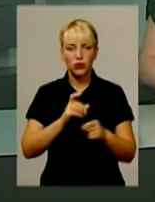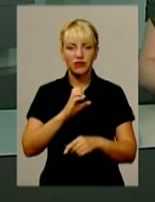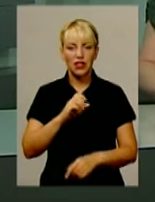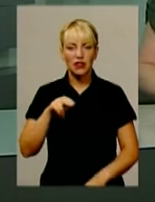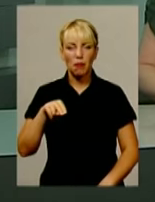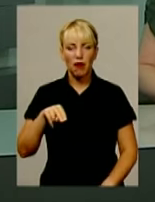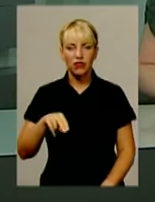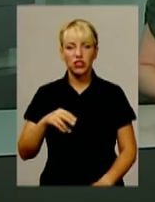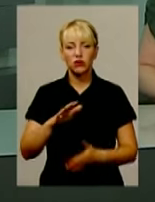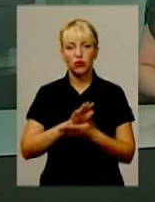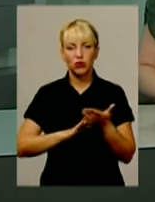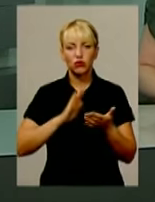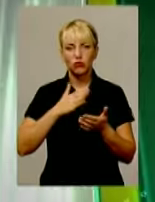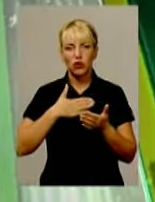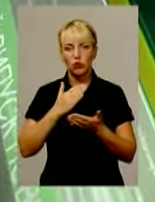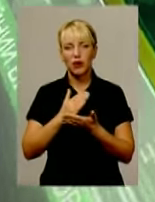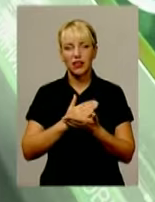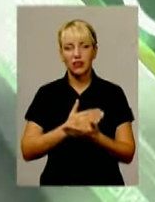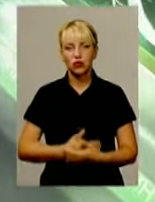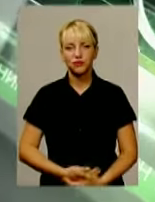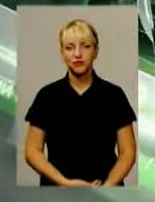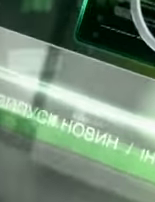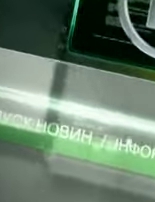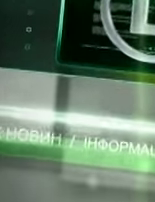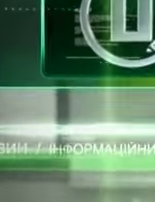Ми продовжуємо нашу передачу.